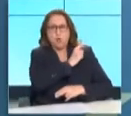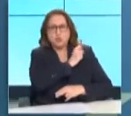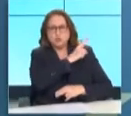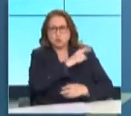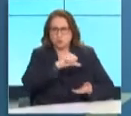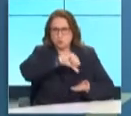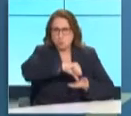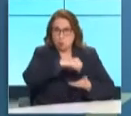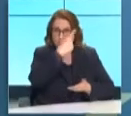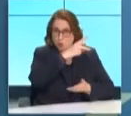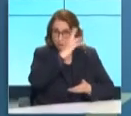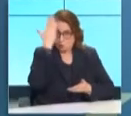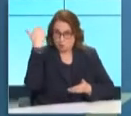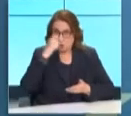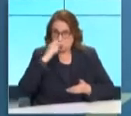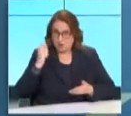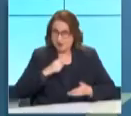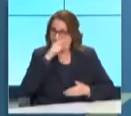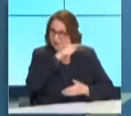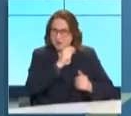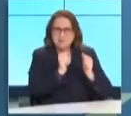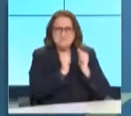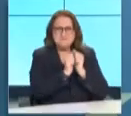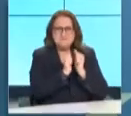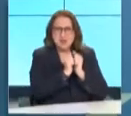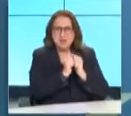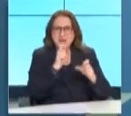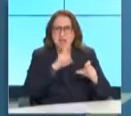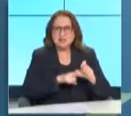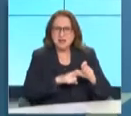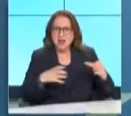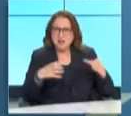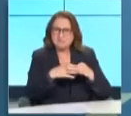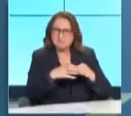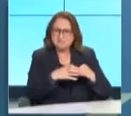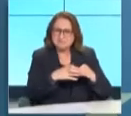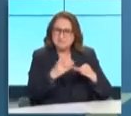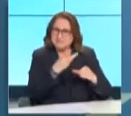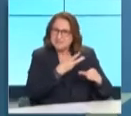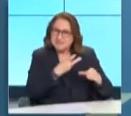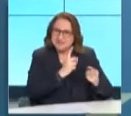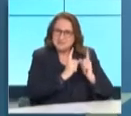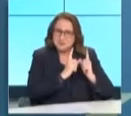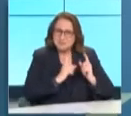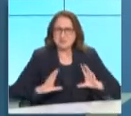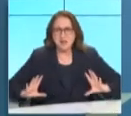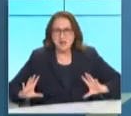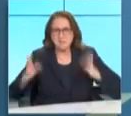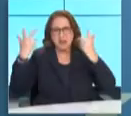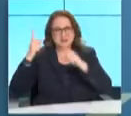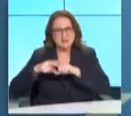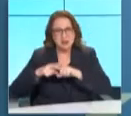Θάλασσας. Τον προσκάλεσα να απευθυνθεί στη Βουλή και πιστεύω ότι αυτό είναι κάτι το οποίο θα μπορέσουμε να το